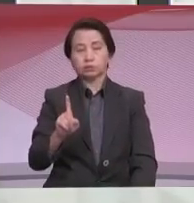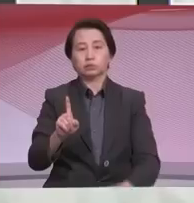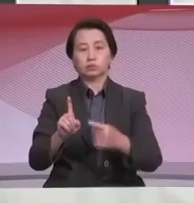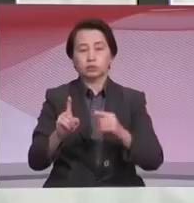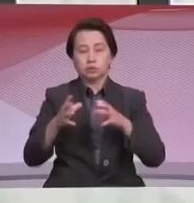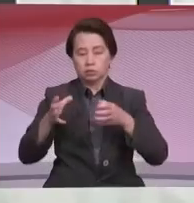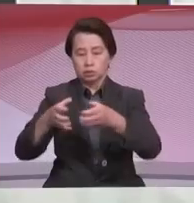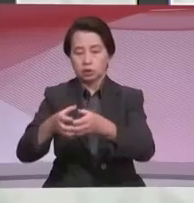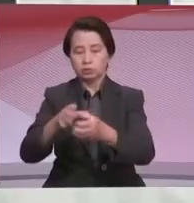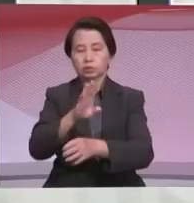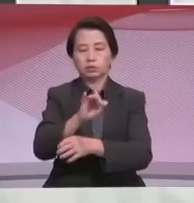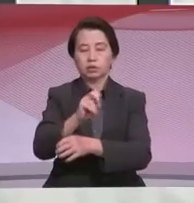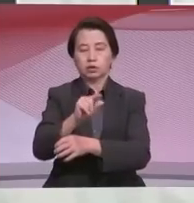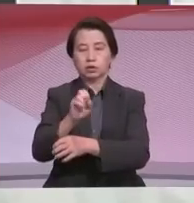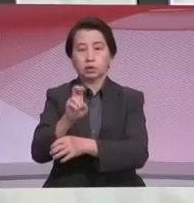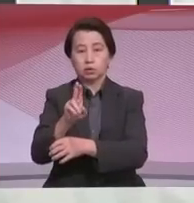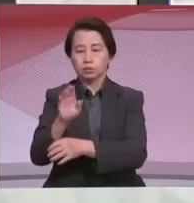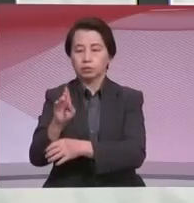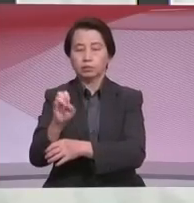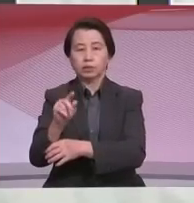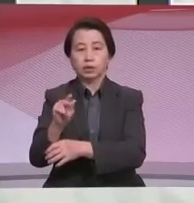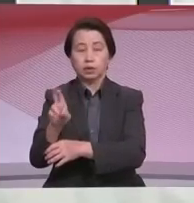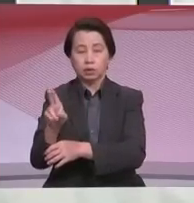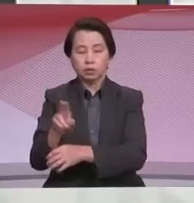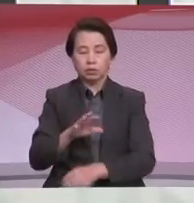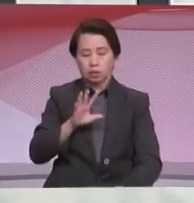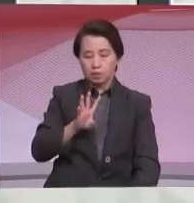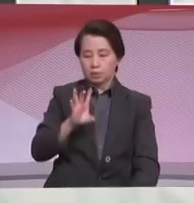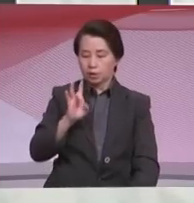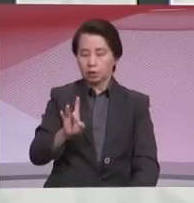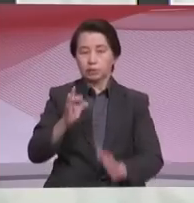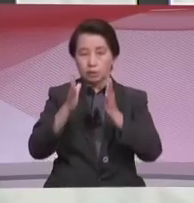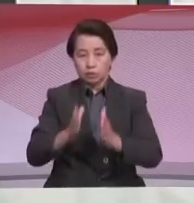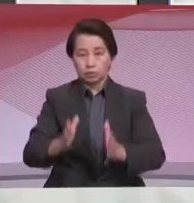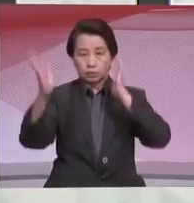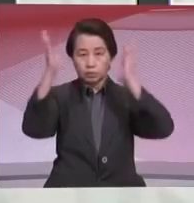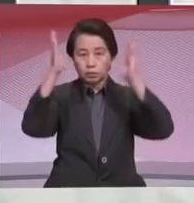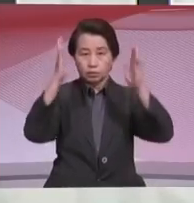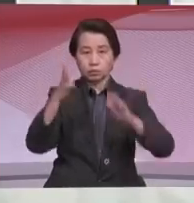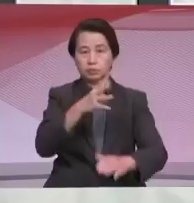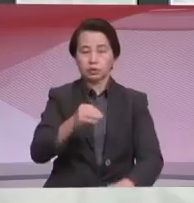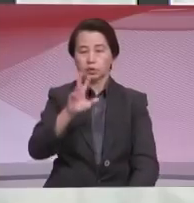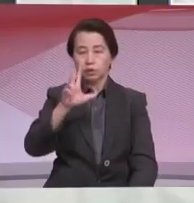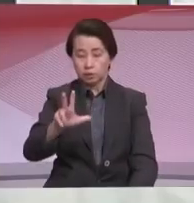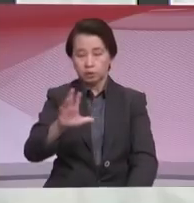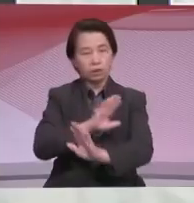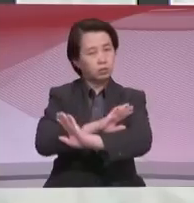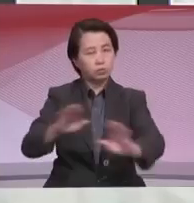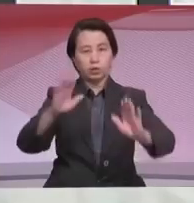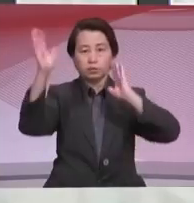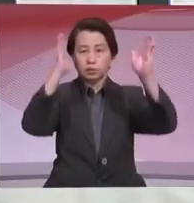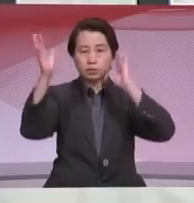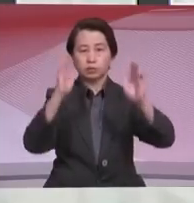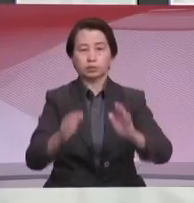daripada kluster Bangau-Bangau yang melibatkan 48 kes warga negara dan 3 kes bukan warga